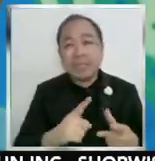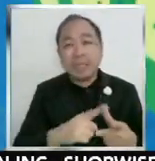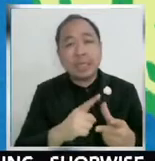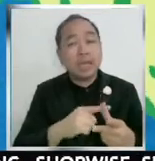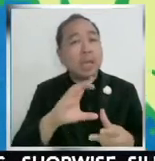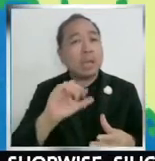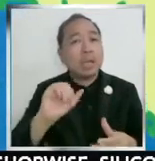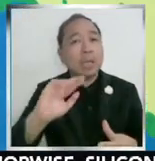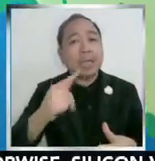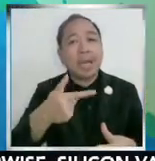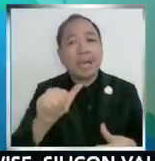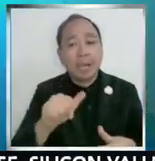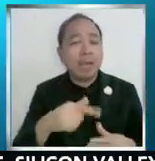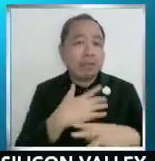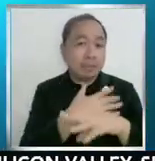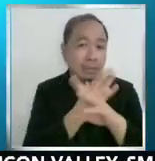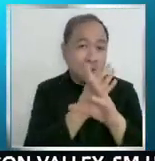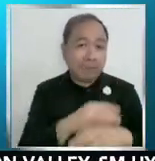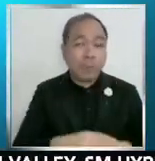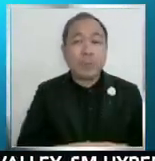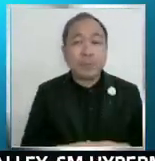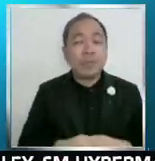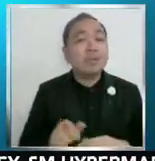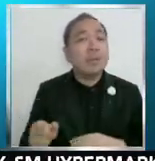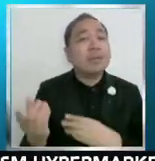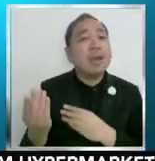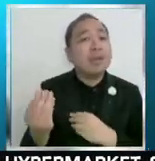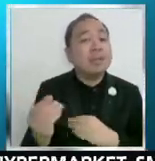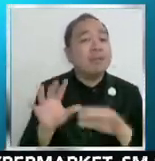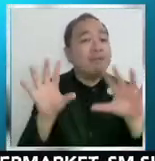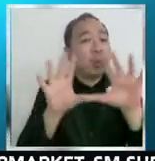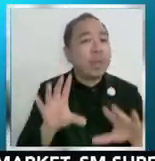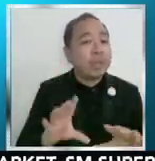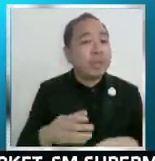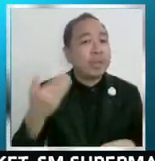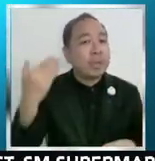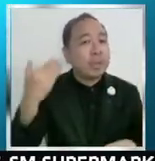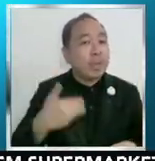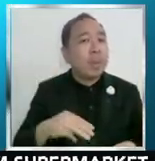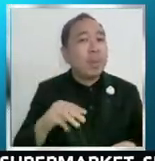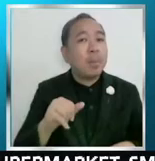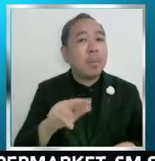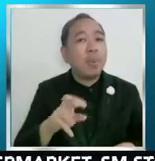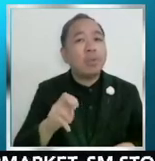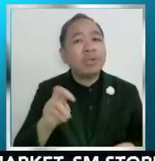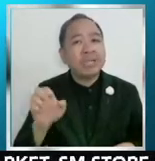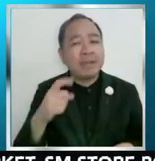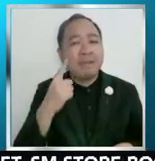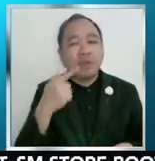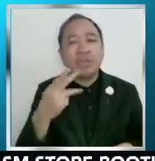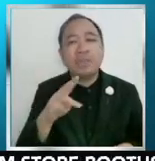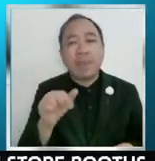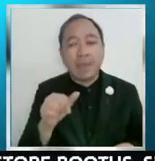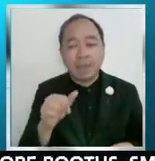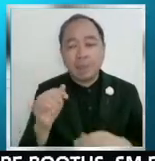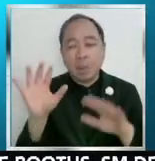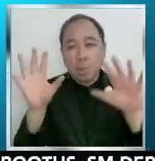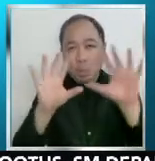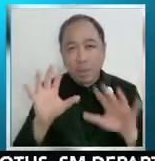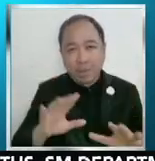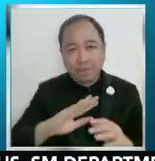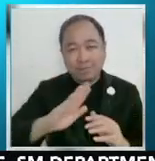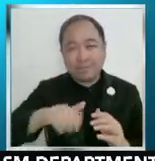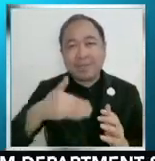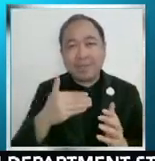Region. At yan muna ang latest sa lagay ng panahon. Ako po si Maureen Shrivers para sa GMA Integrated News Weather Center.